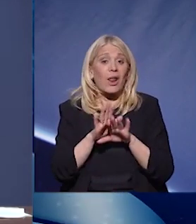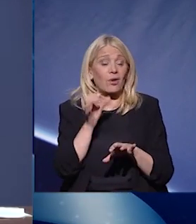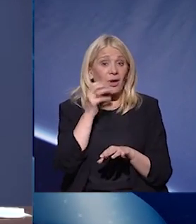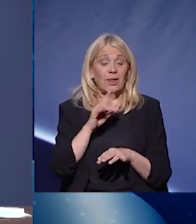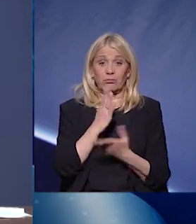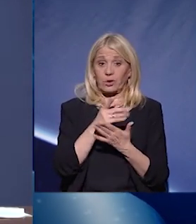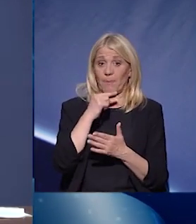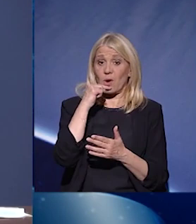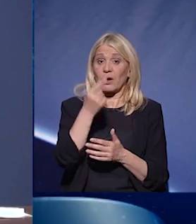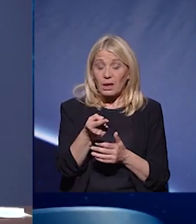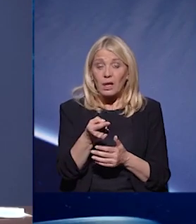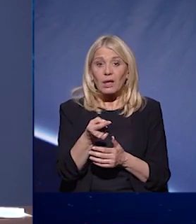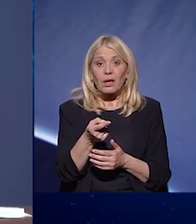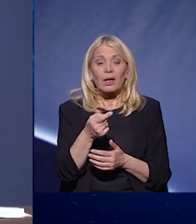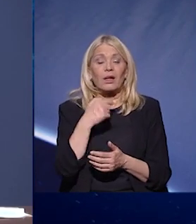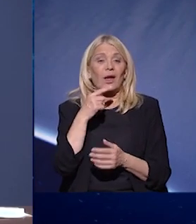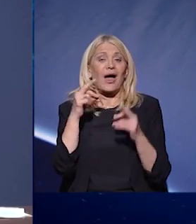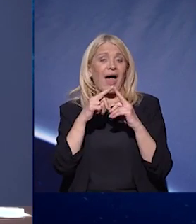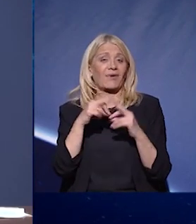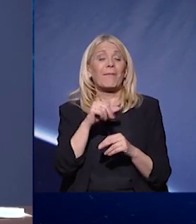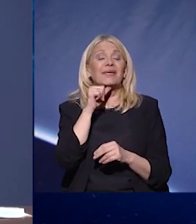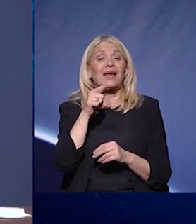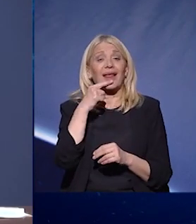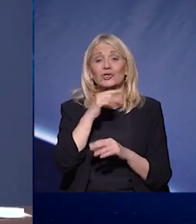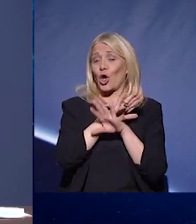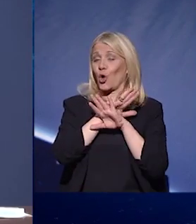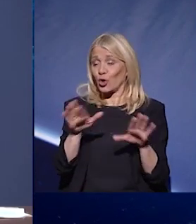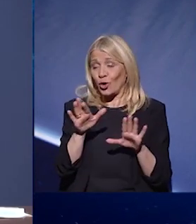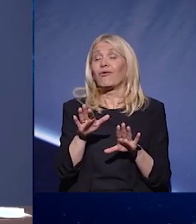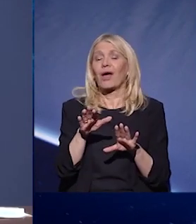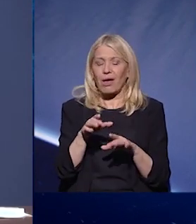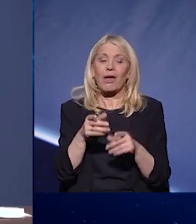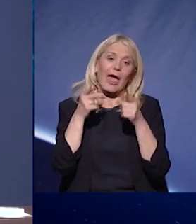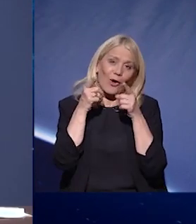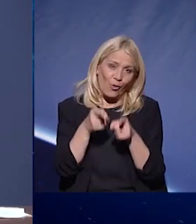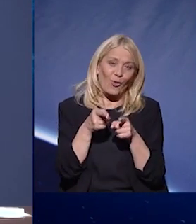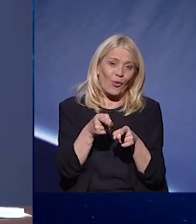budemo rekli, kako Avram Izrael kaže, gotovo,